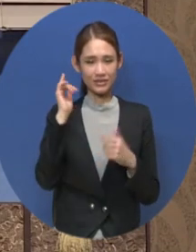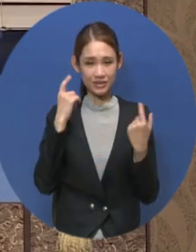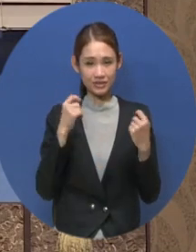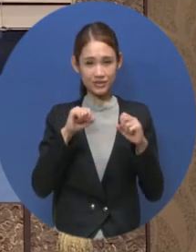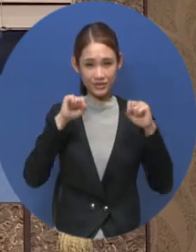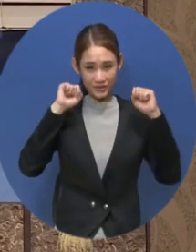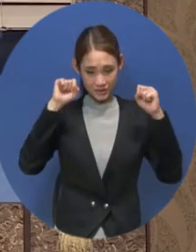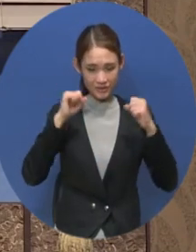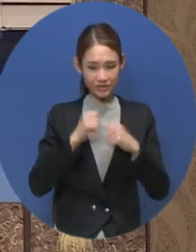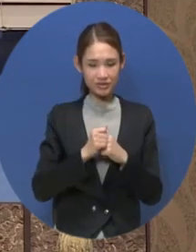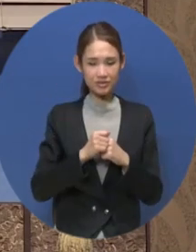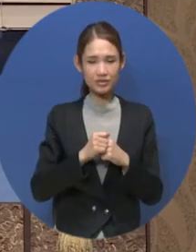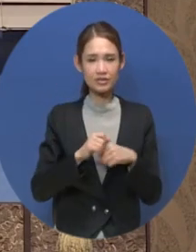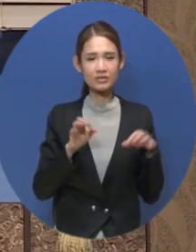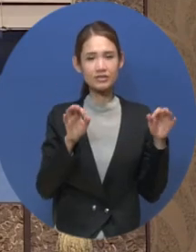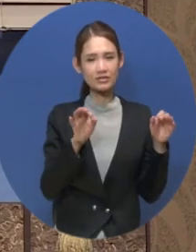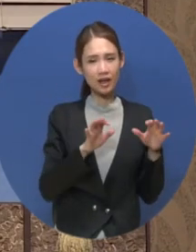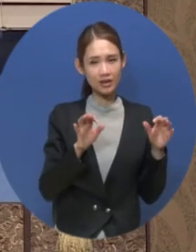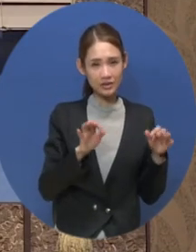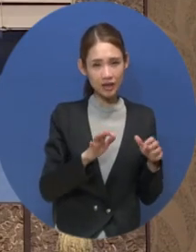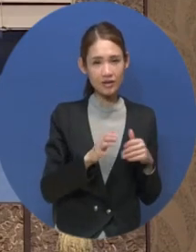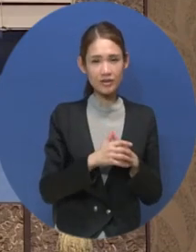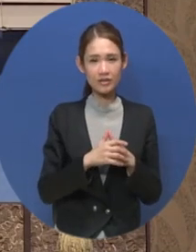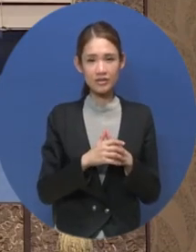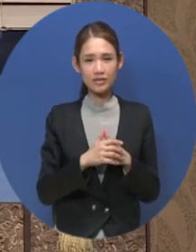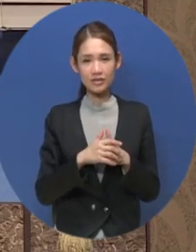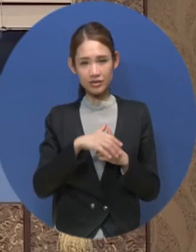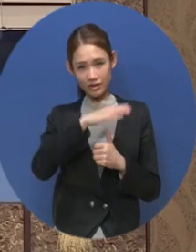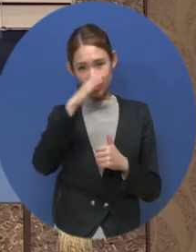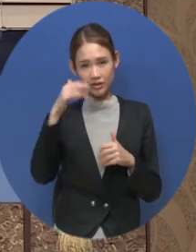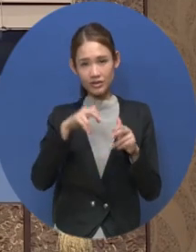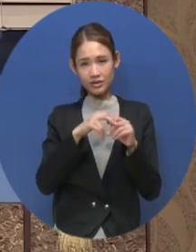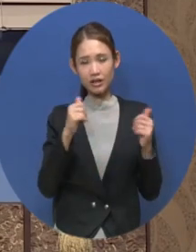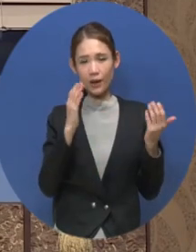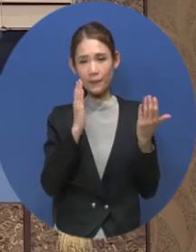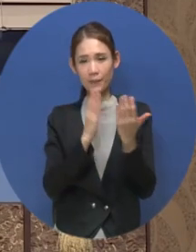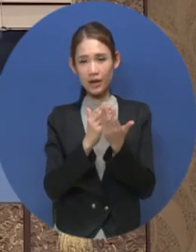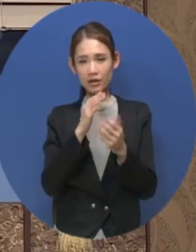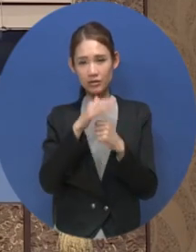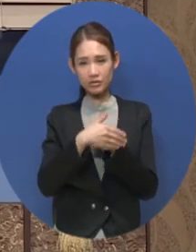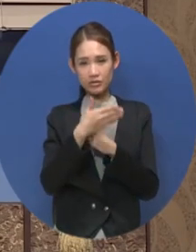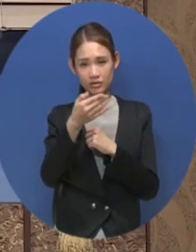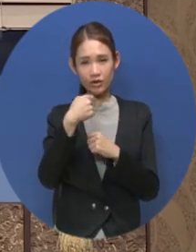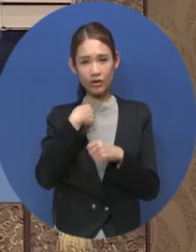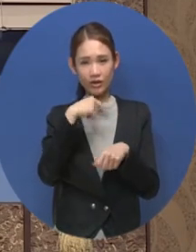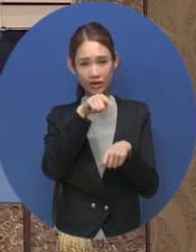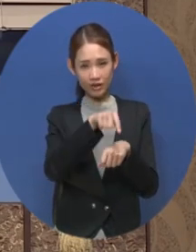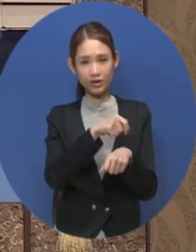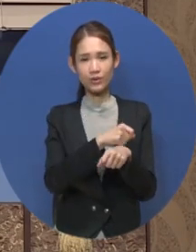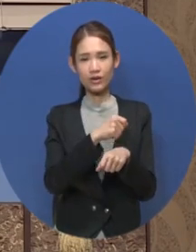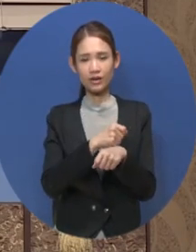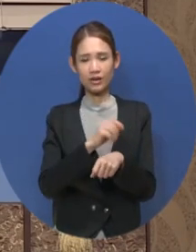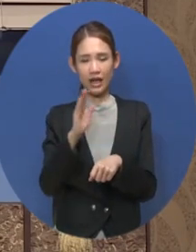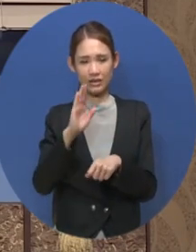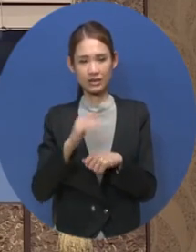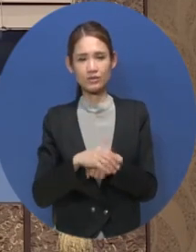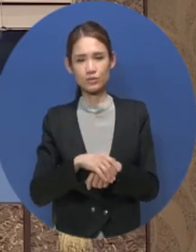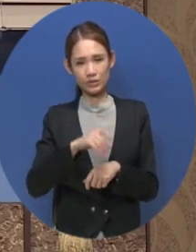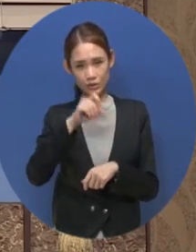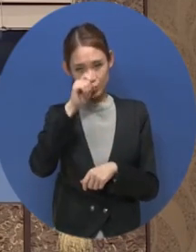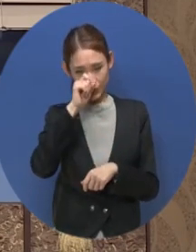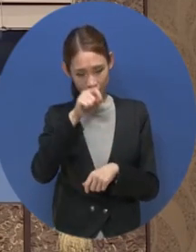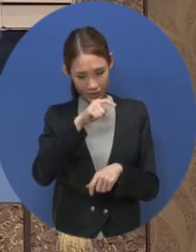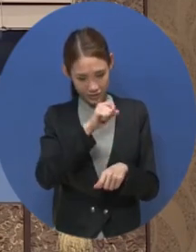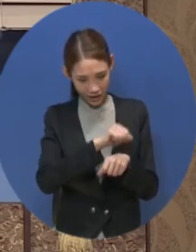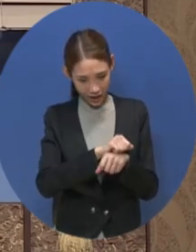쪽도 우리가 일률적으로 예. 모든 것을 장애인한테 맞춤형으로 그냥 너 당신 이거 하세요라고가 아니라 네.